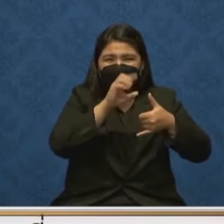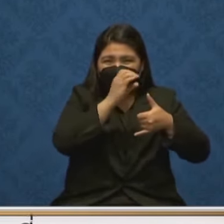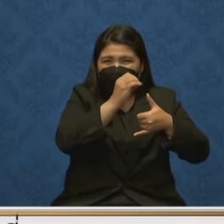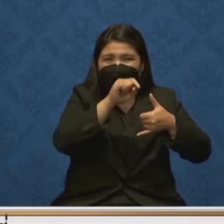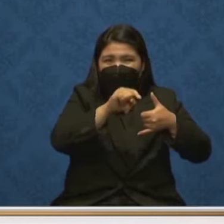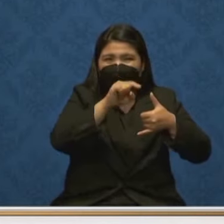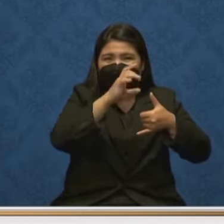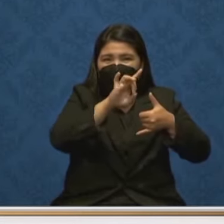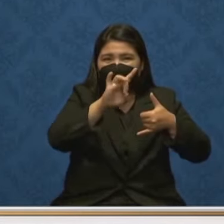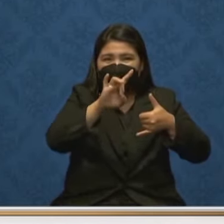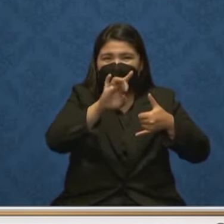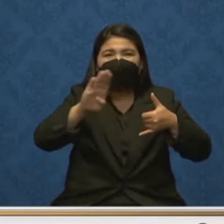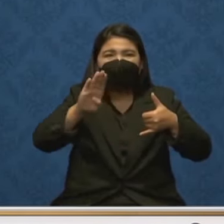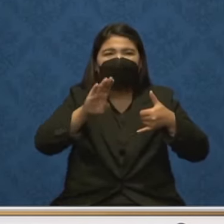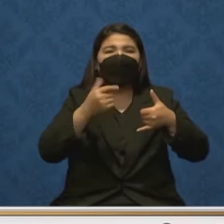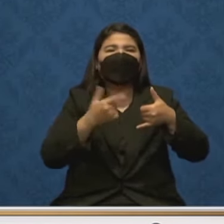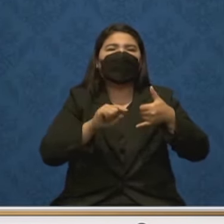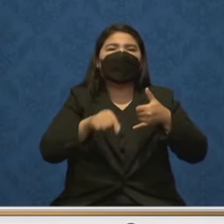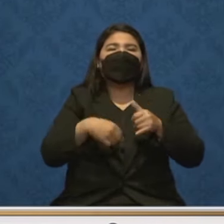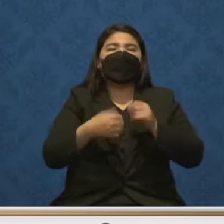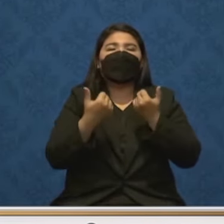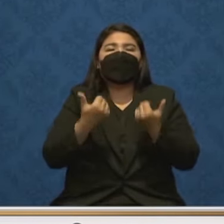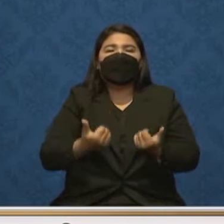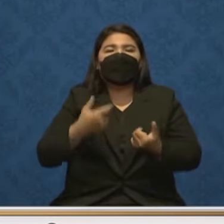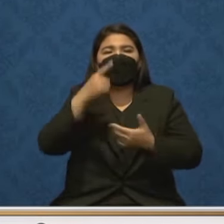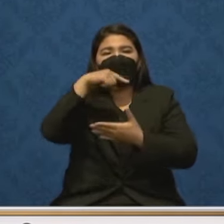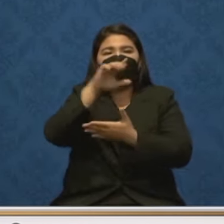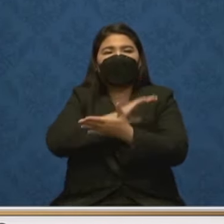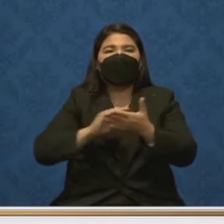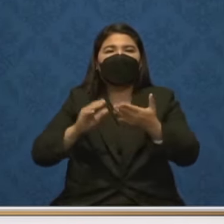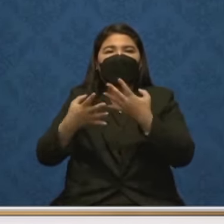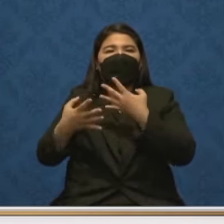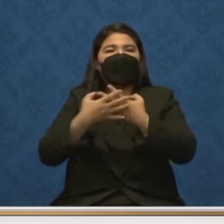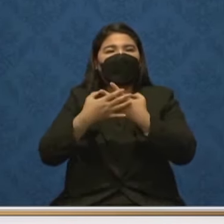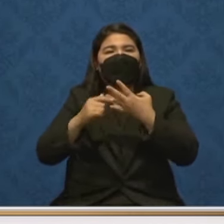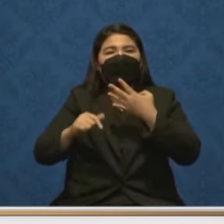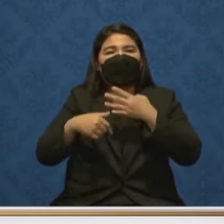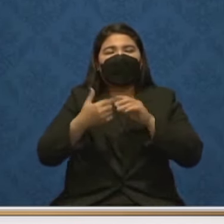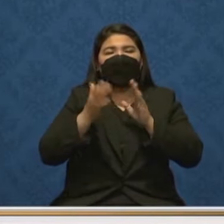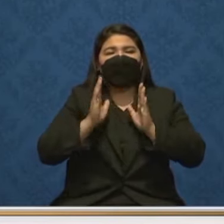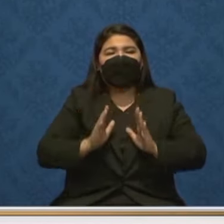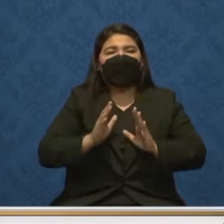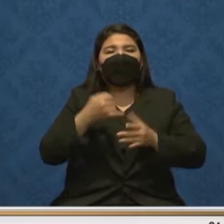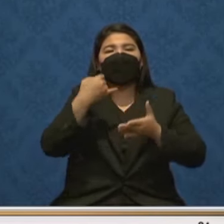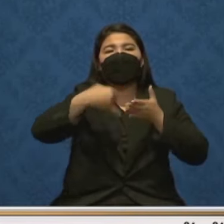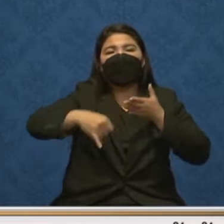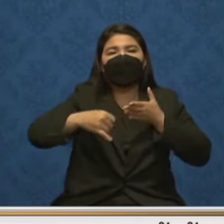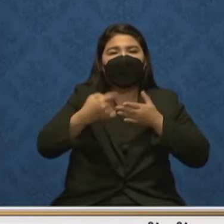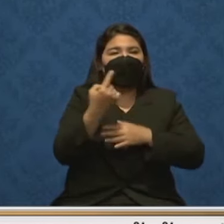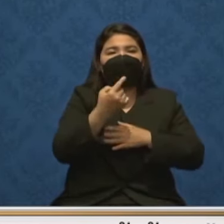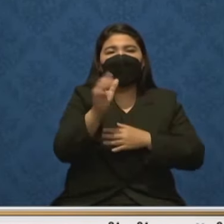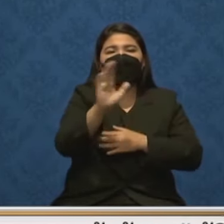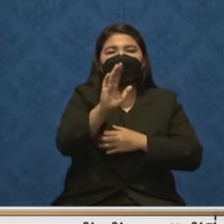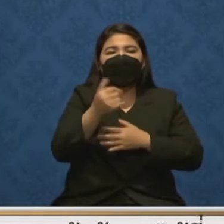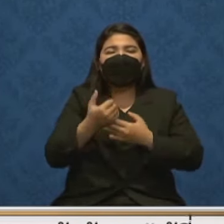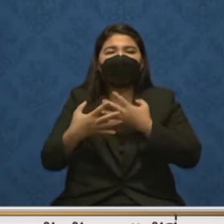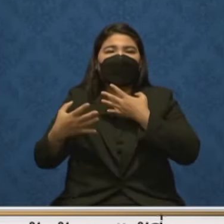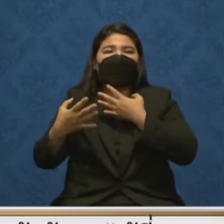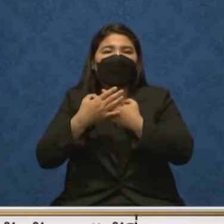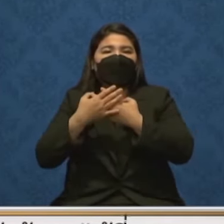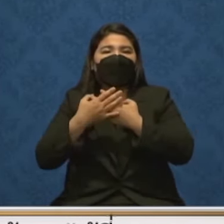และท่านประธานค้าเรือนจำไทยไม่ได้เป็นที่อยู่ของอาชญากรหรือผู้ทำความผิดเท่านั้นเรือนจำไทย